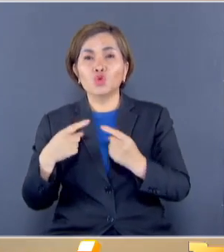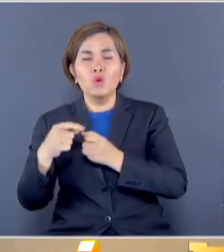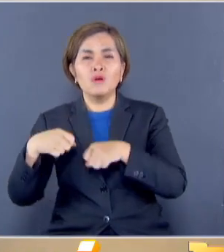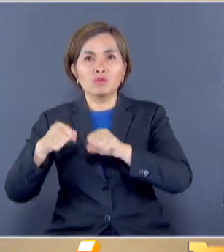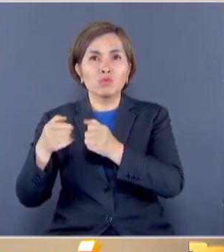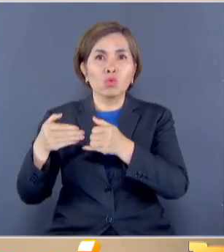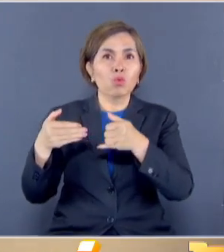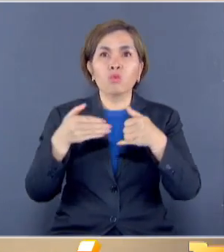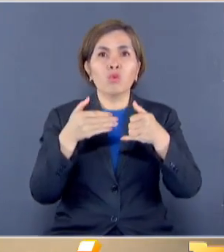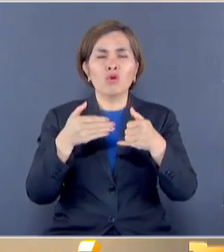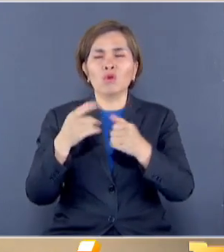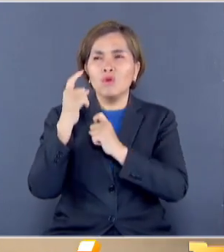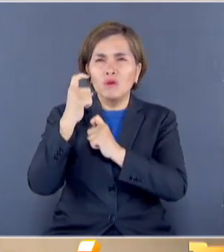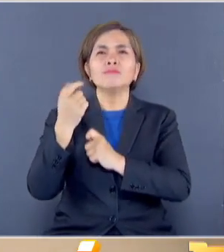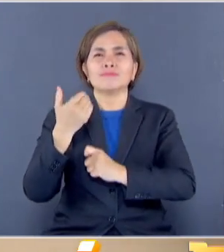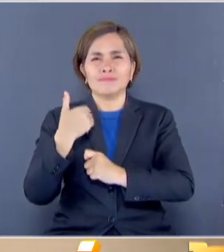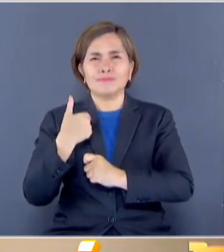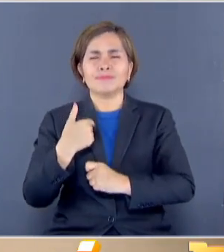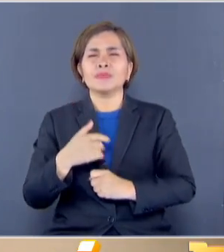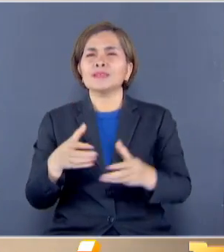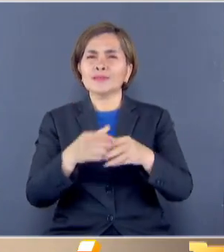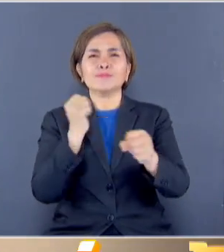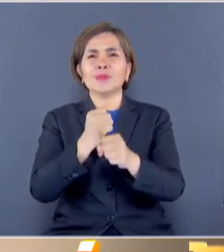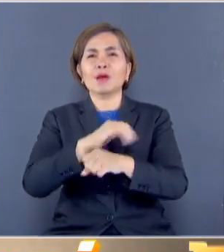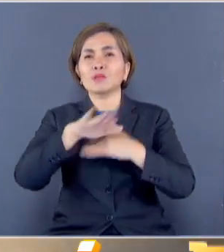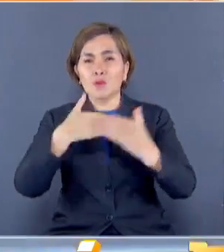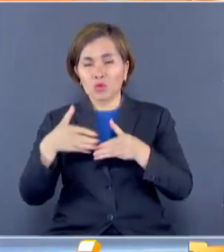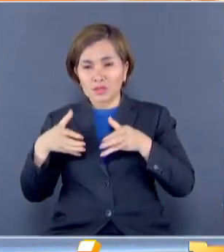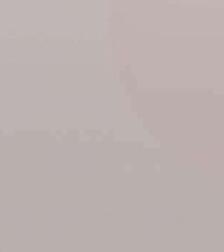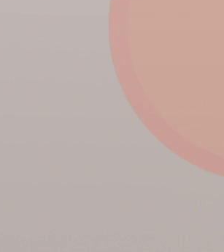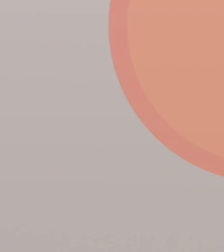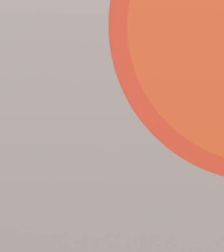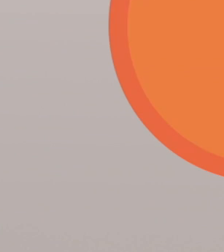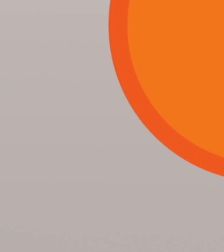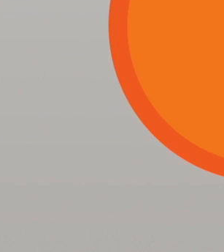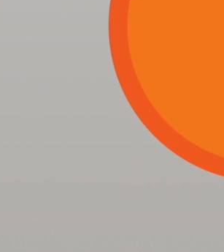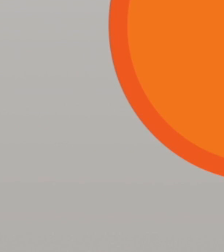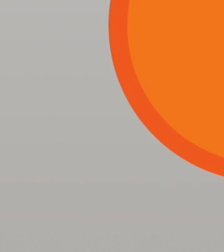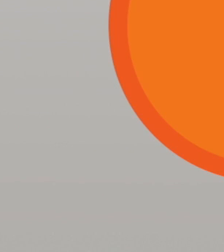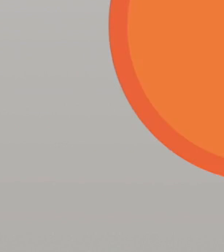อมพลังระหว่างไลฟ์สดแล้วนะฮะก็เป็นกำลังใจกับทีมงานของคุณกันจอมพลังด้วยนะครับ